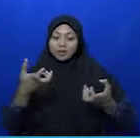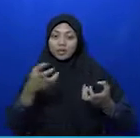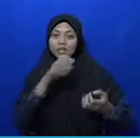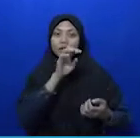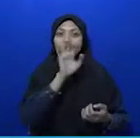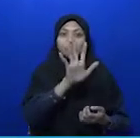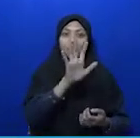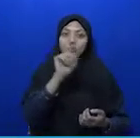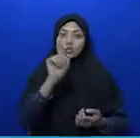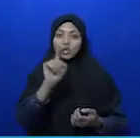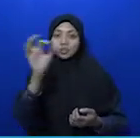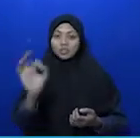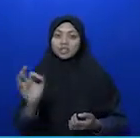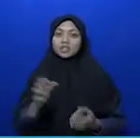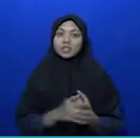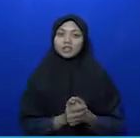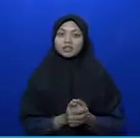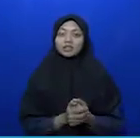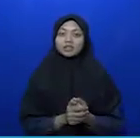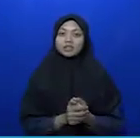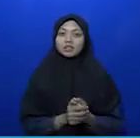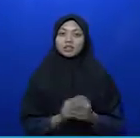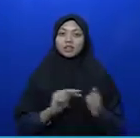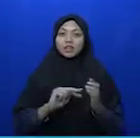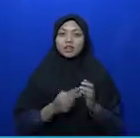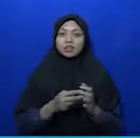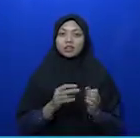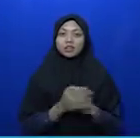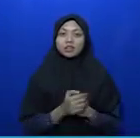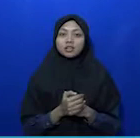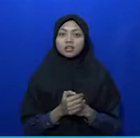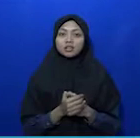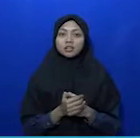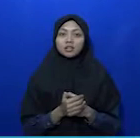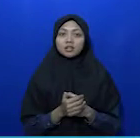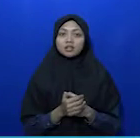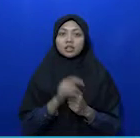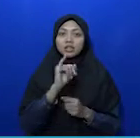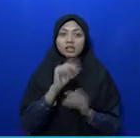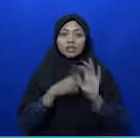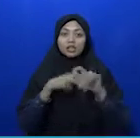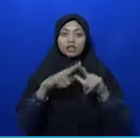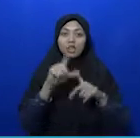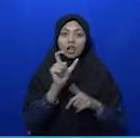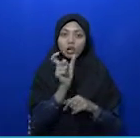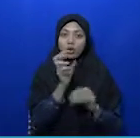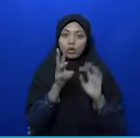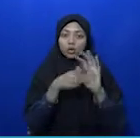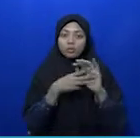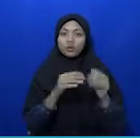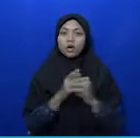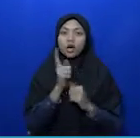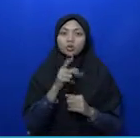maka dari pembagian dividen tadi dia. Nah berarti apakah dividen dibagi atau tidak? Nah kalau sebagai mayoritas